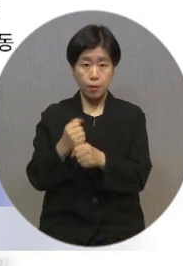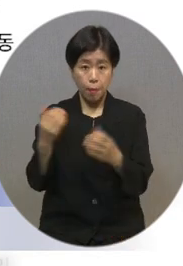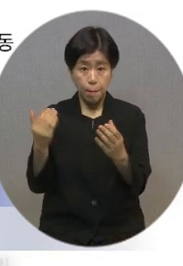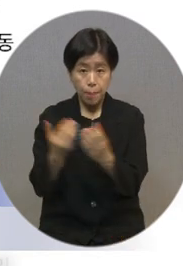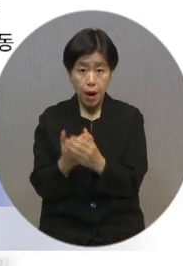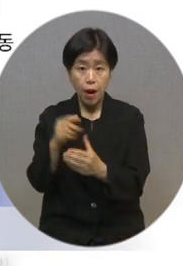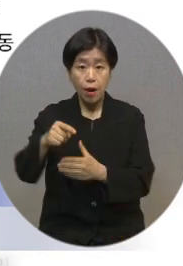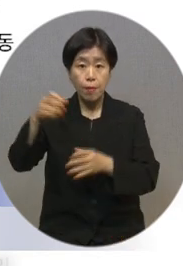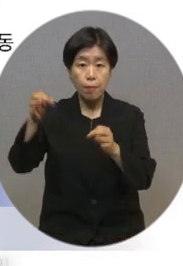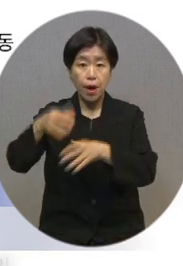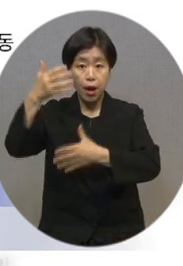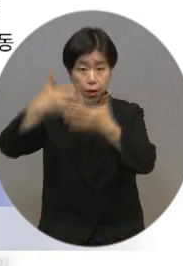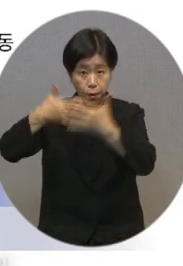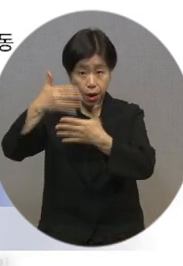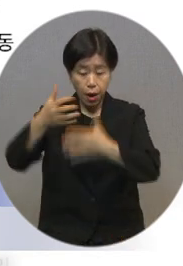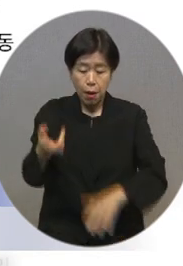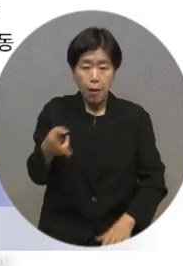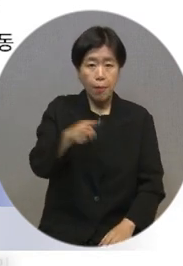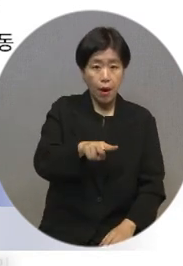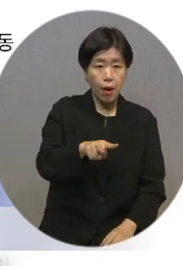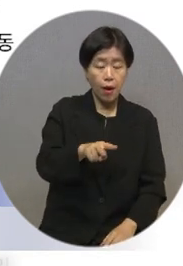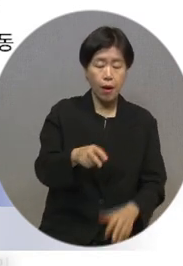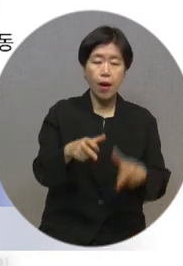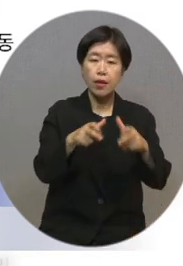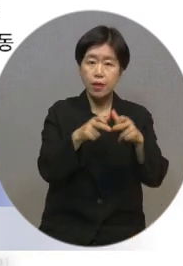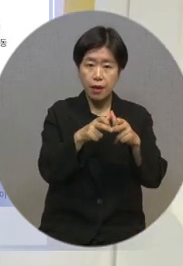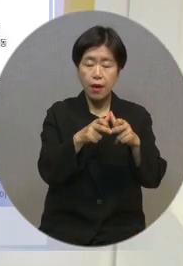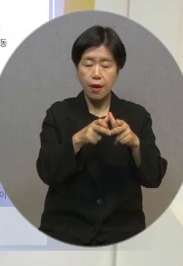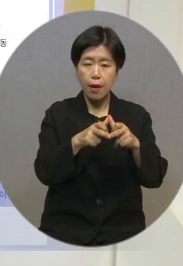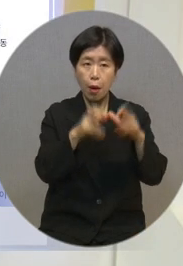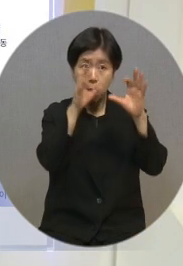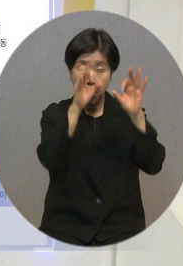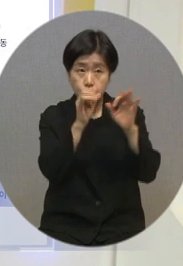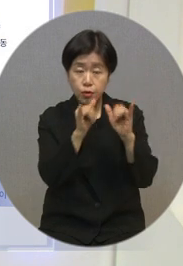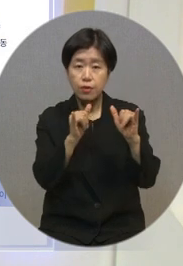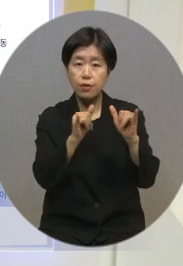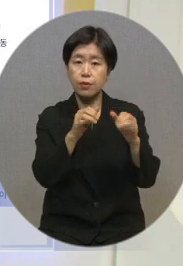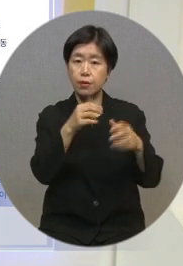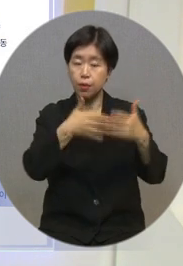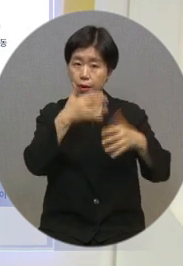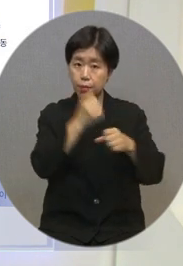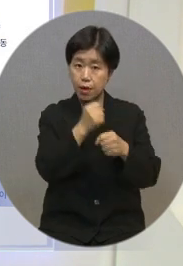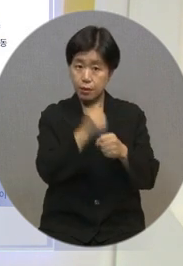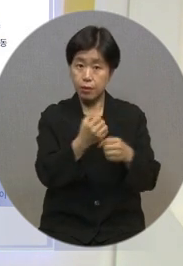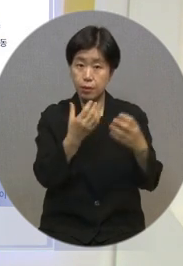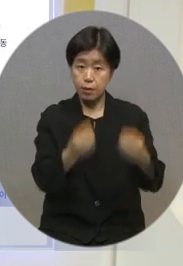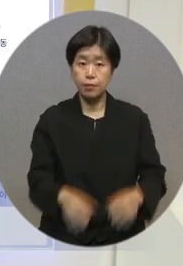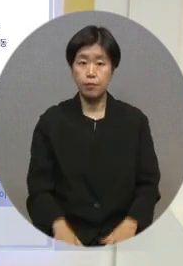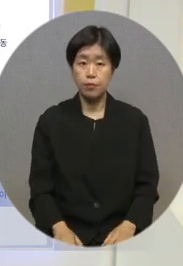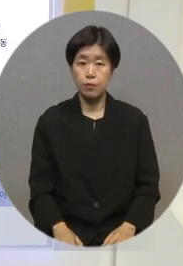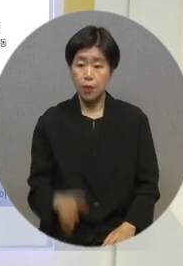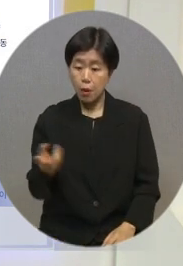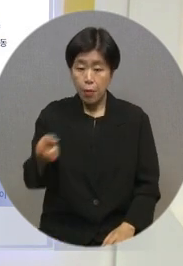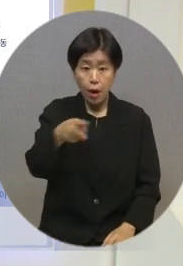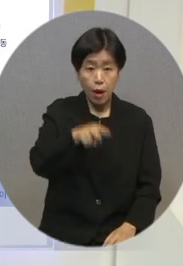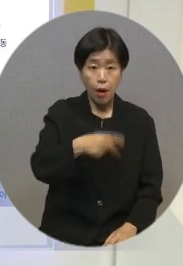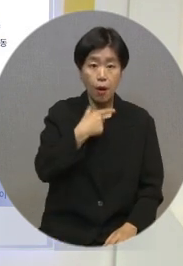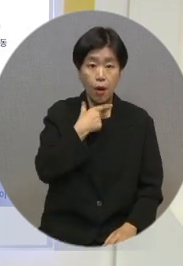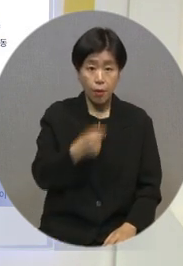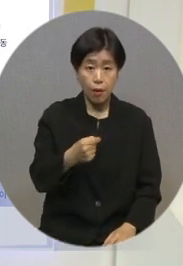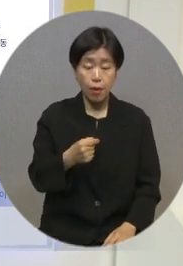베리어프리 버전으로 재 제작하는 현물 지원 사업이며이 단편 영화를 베리어프리 버전으로 제작하고 싶은